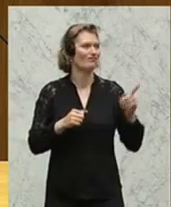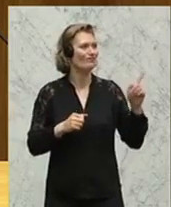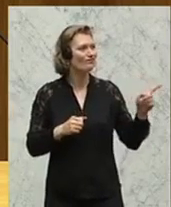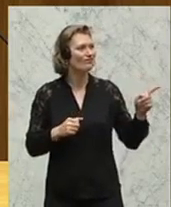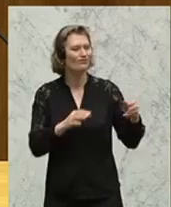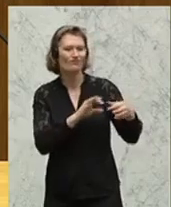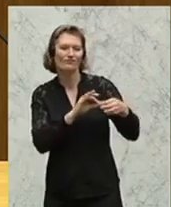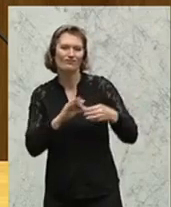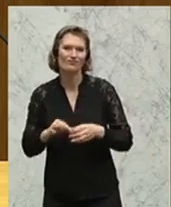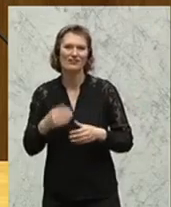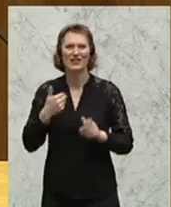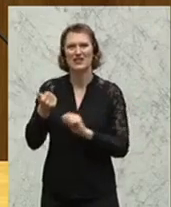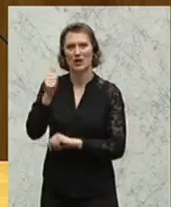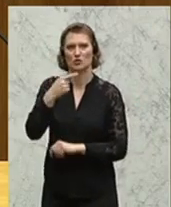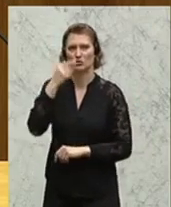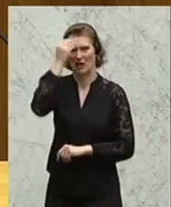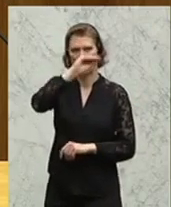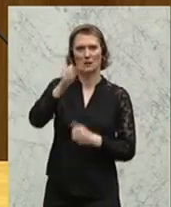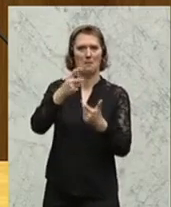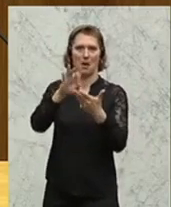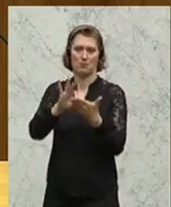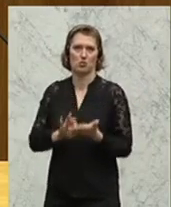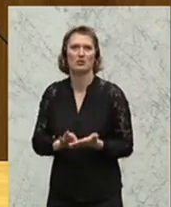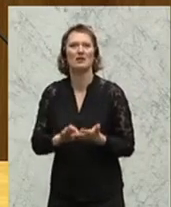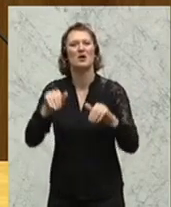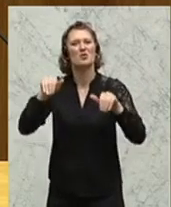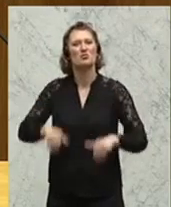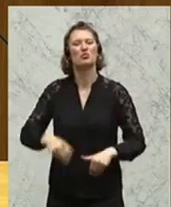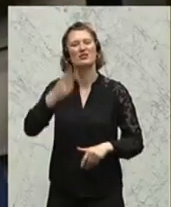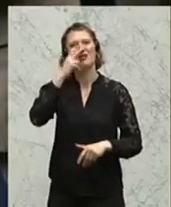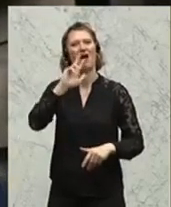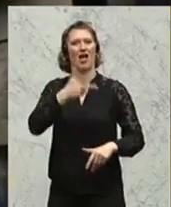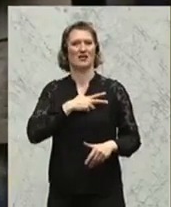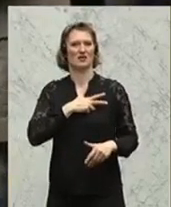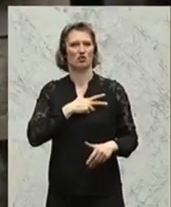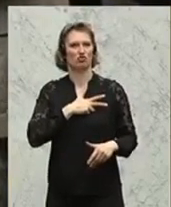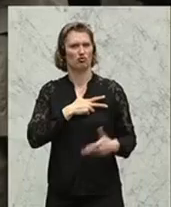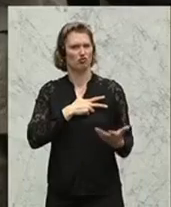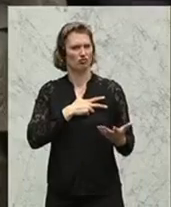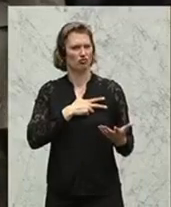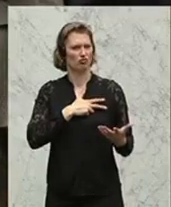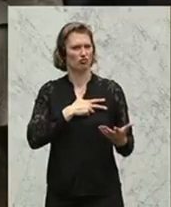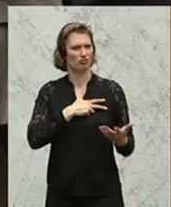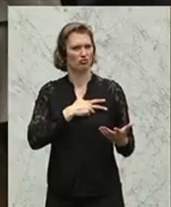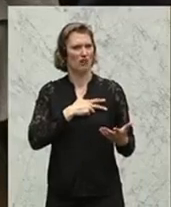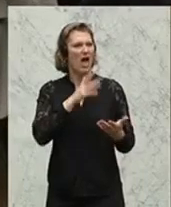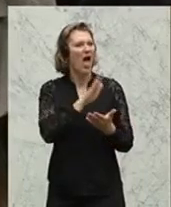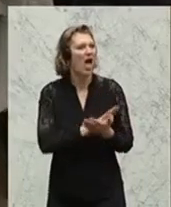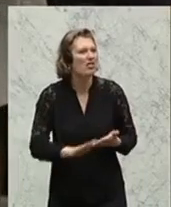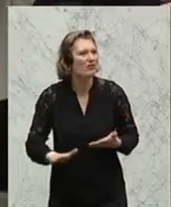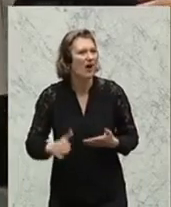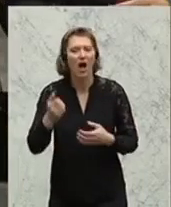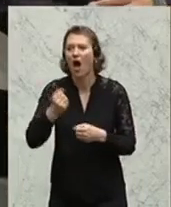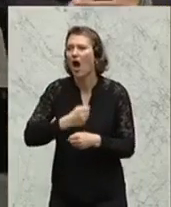trotzdem schon einiges dazu sagen. Und ich glaube, wir müssen das schon realistisch sehen. Einfach haben es die Wirten nicht. Also